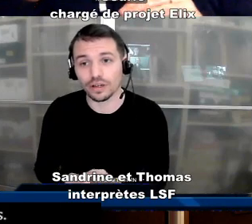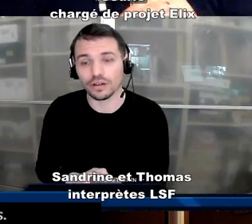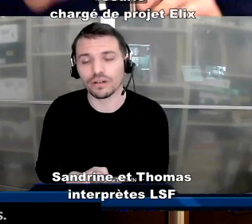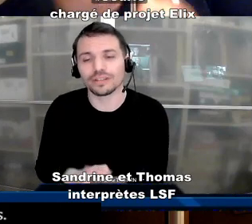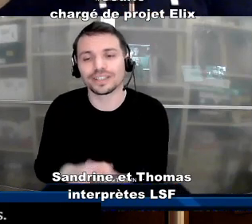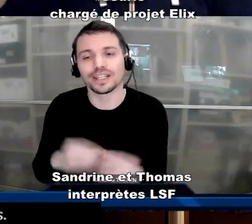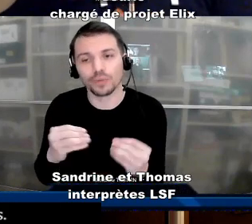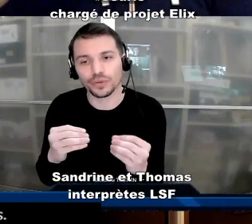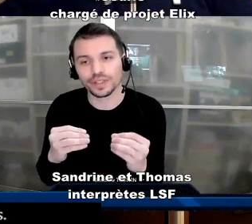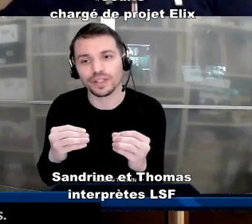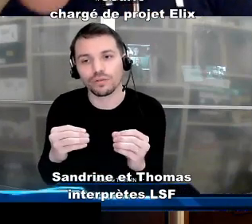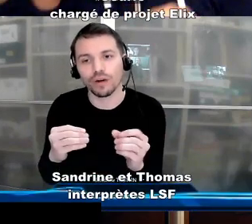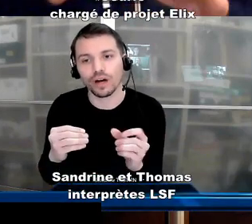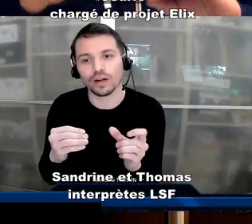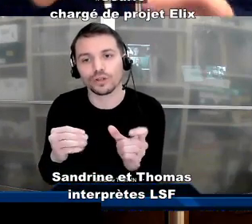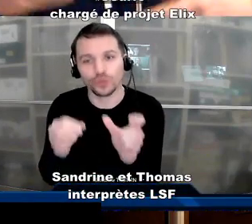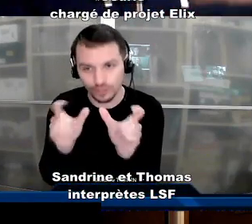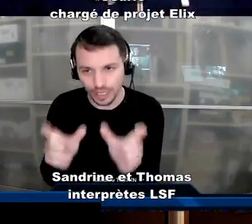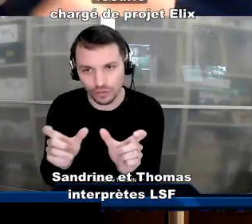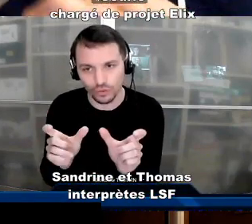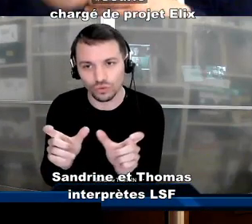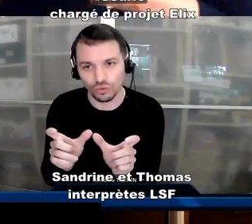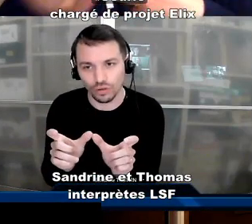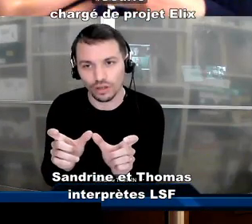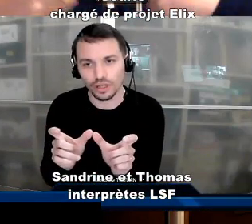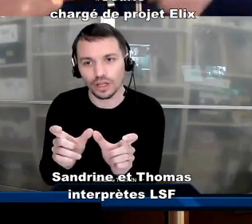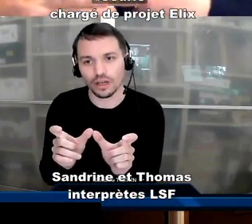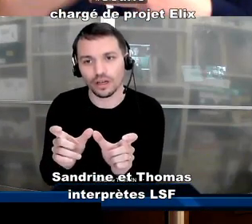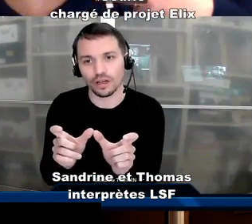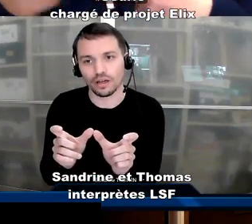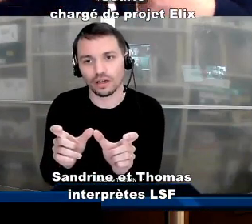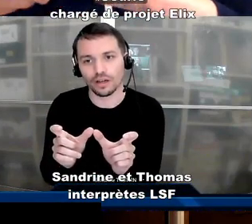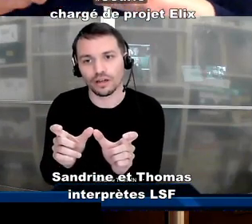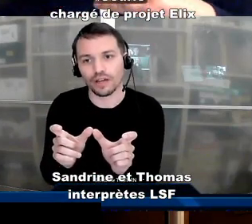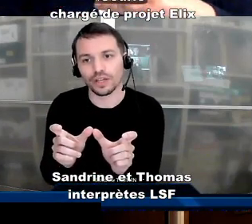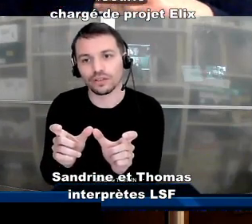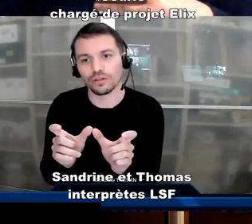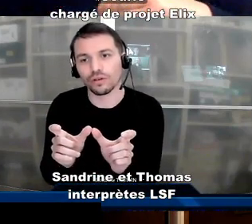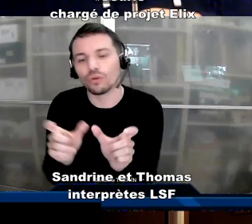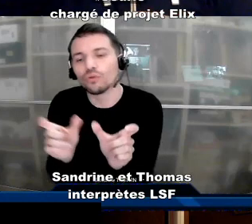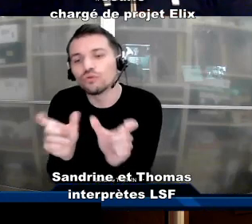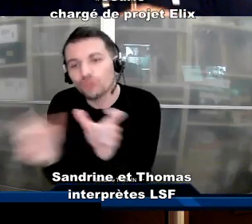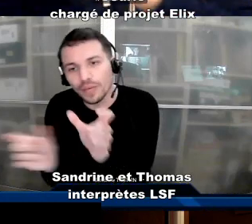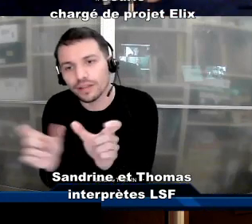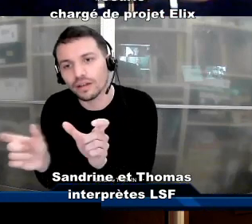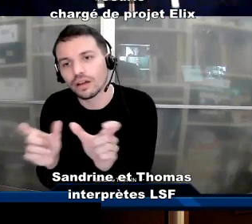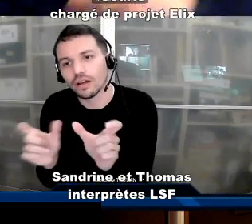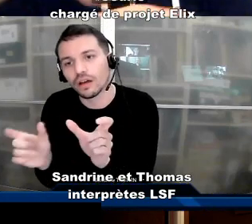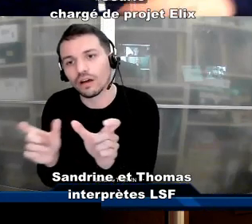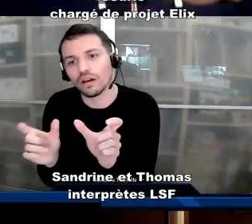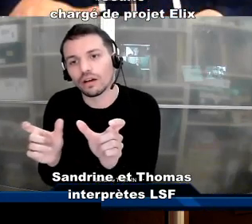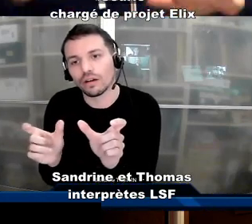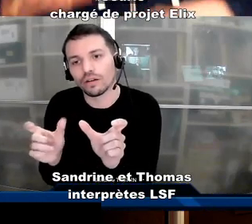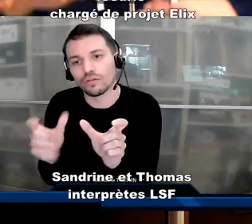suite. Ce qui est important, c'est d'avoir 2 semaines de cours avec une semaine